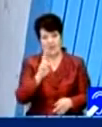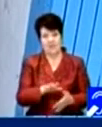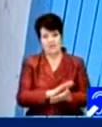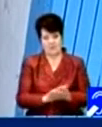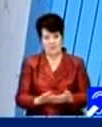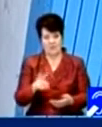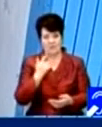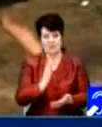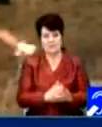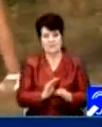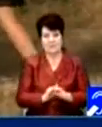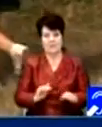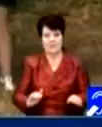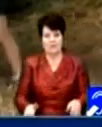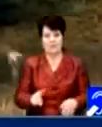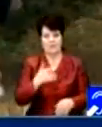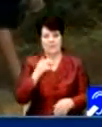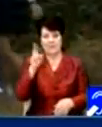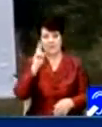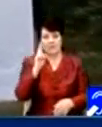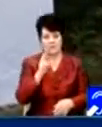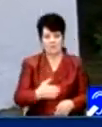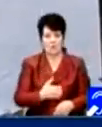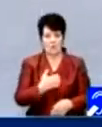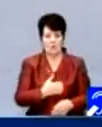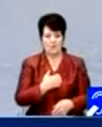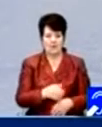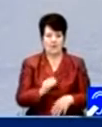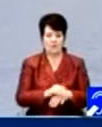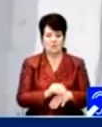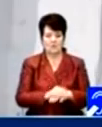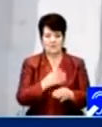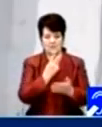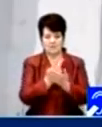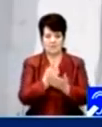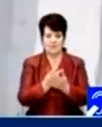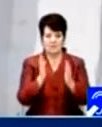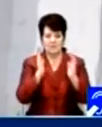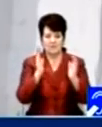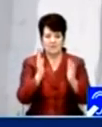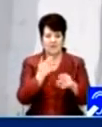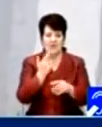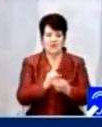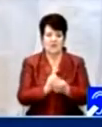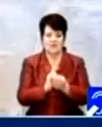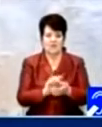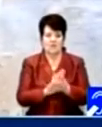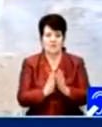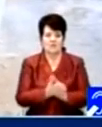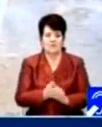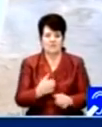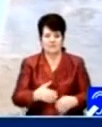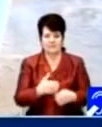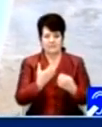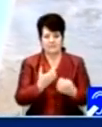însă copii pentru care mersul la WC-ul este un coșmar. Dovezi sunt imaginile postate pe Facebook de cei care luptă pentru condiții de igienă decente